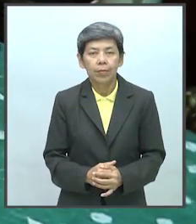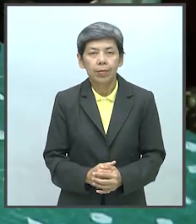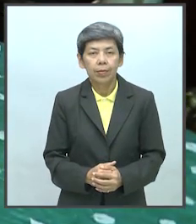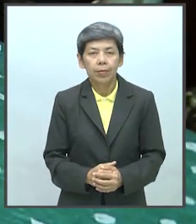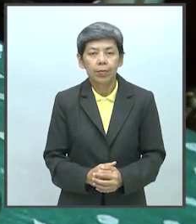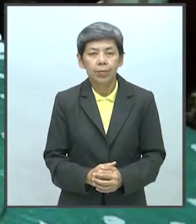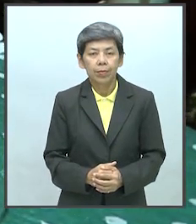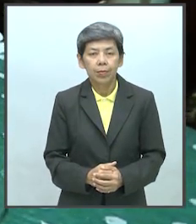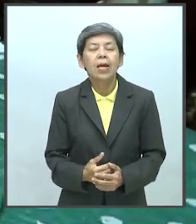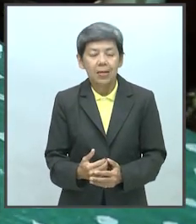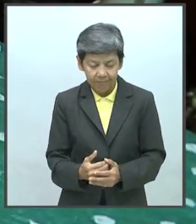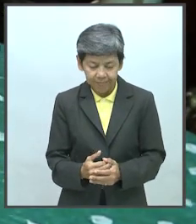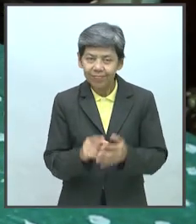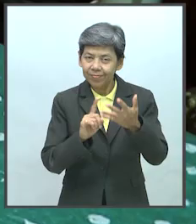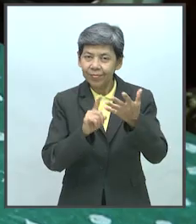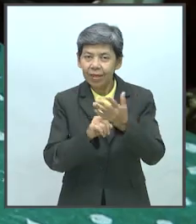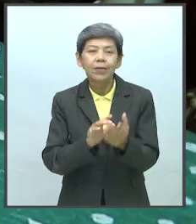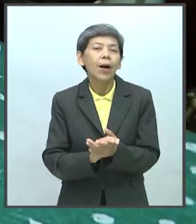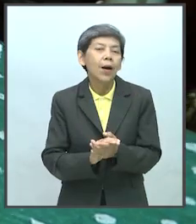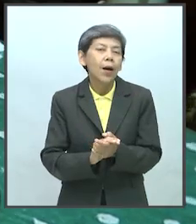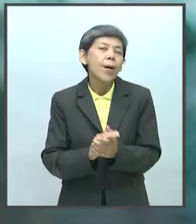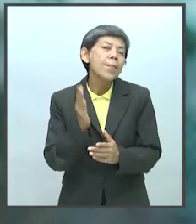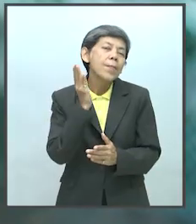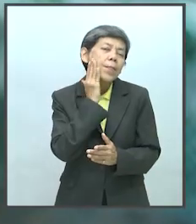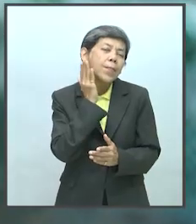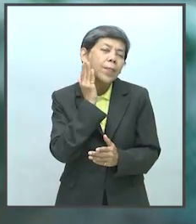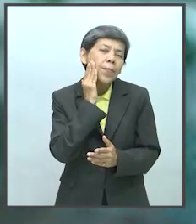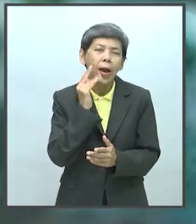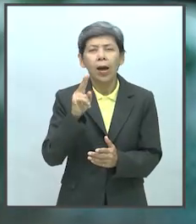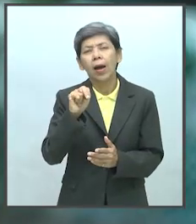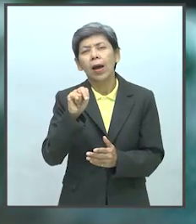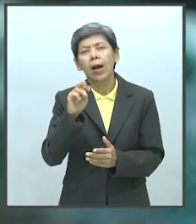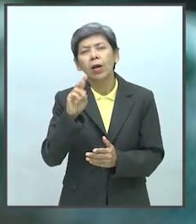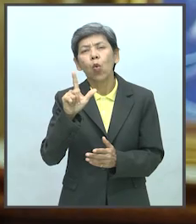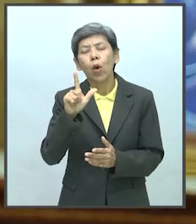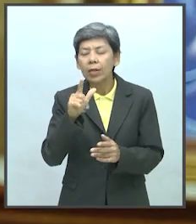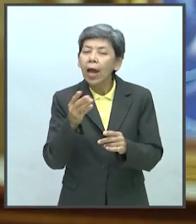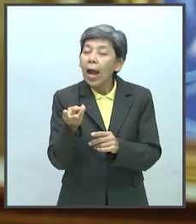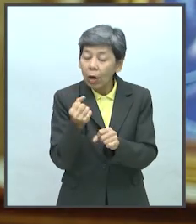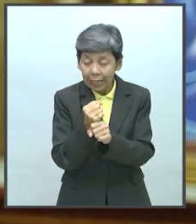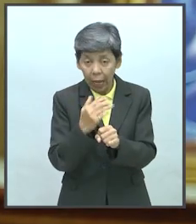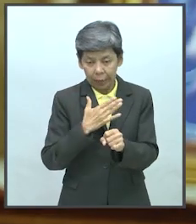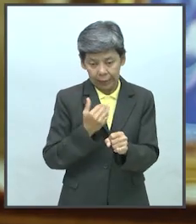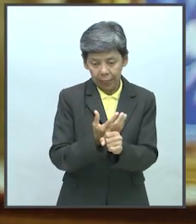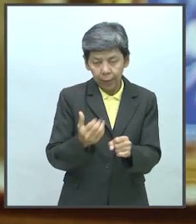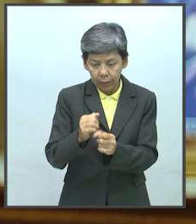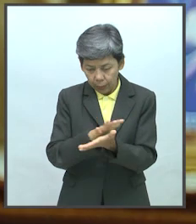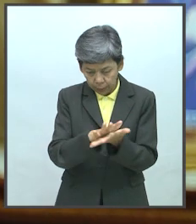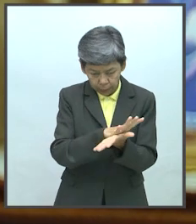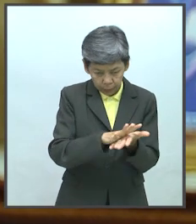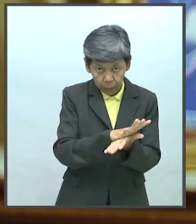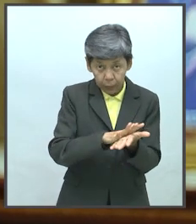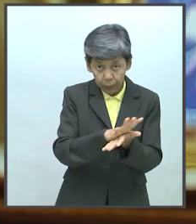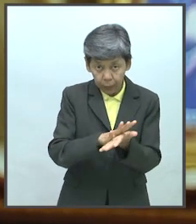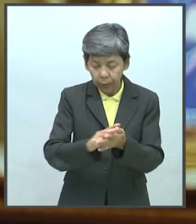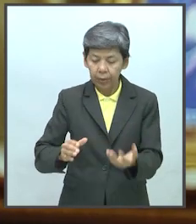เดี๋ยวก็จะมีในส่วนของแป้งนวลนะครับแป้งนวลก็คือเป็นแป้งข้าวเหนียวนะครับที่เราทำไว้พอเราปั้นเสร็จเราก็จะคลุกกับ